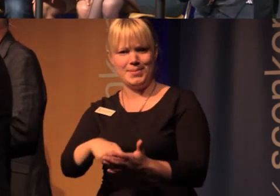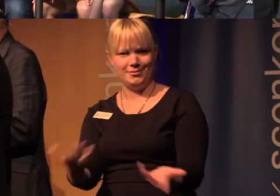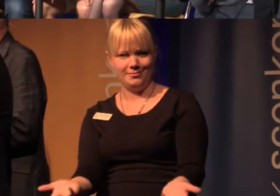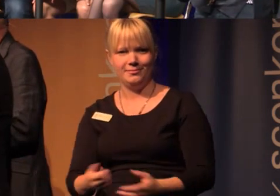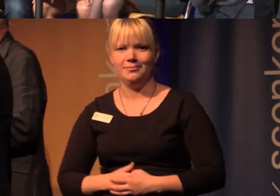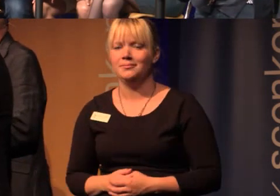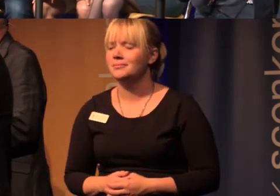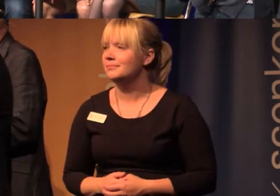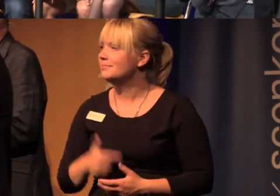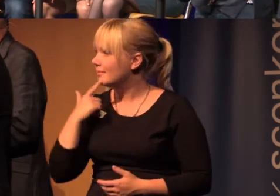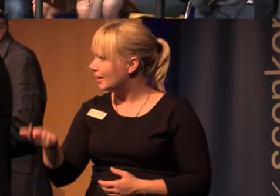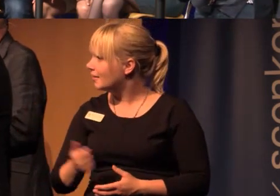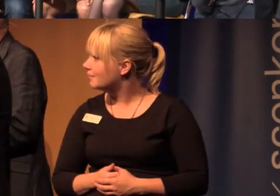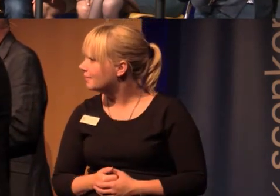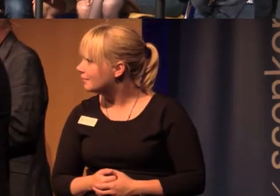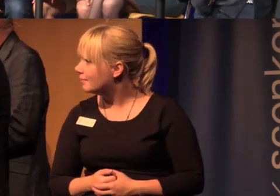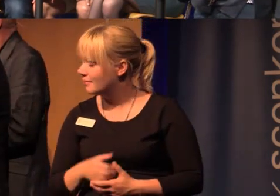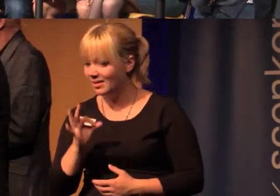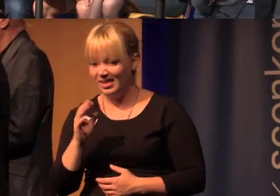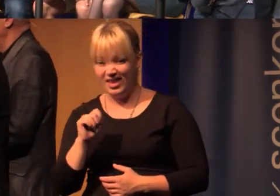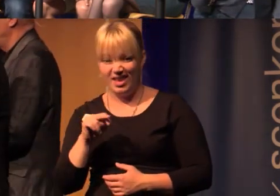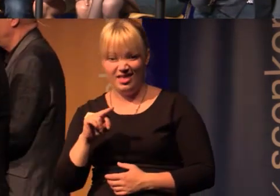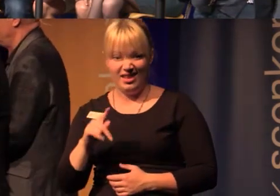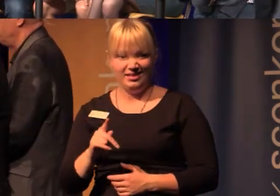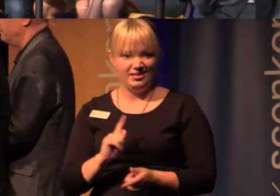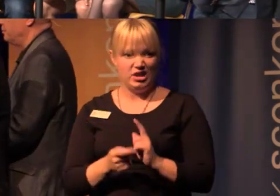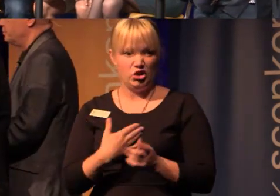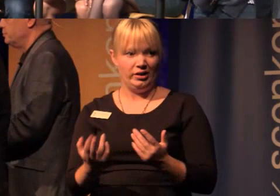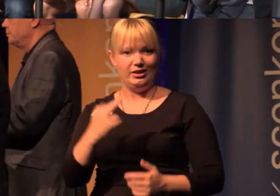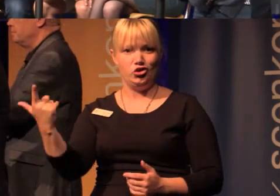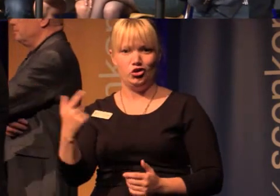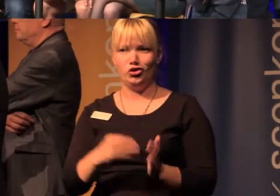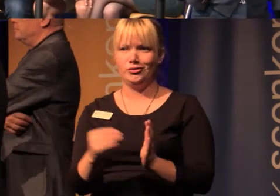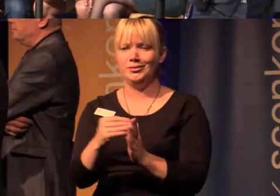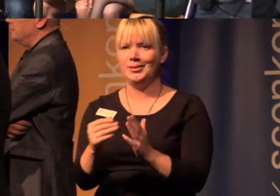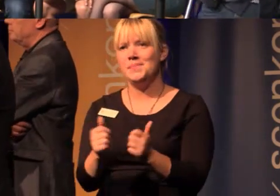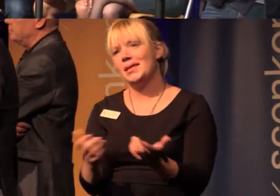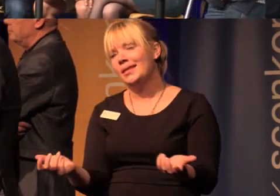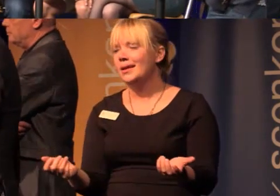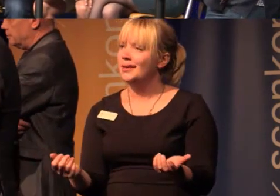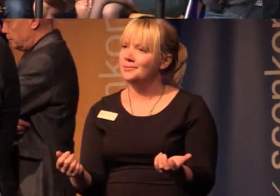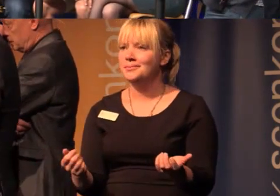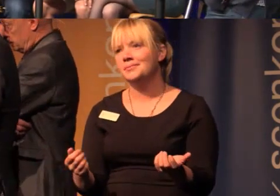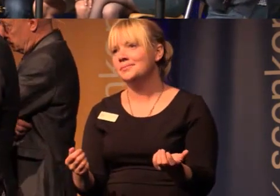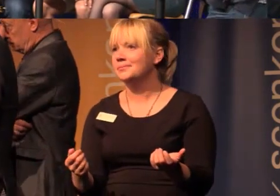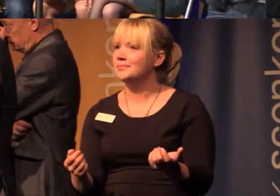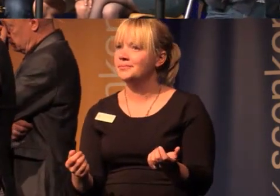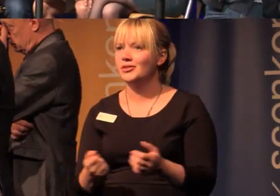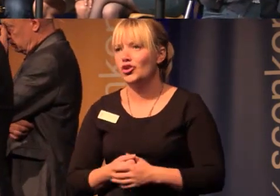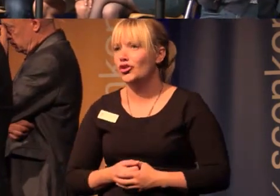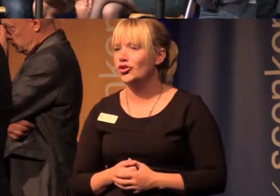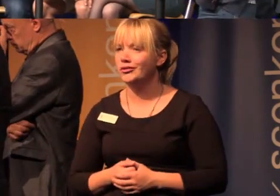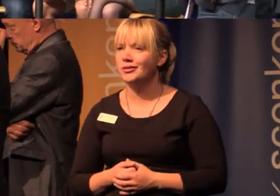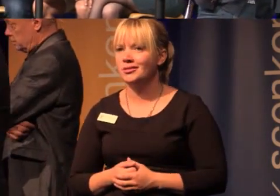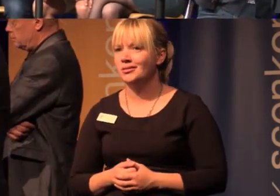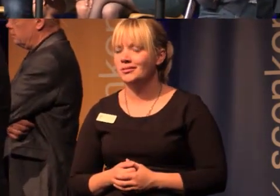så mycket. Henrik, varsågod. Ja, nu vet jag inte om jag tillför något nytt, men, det. Men som sagt, man kan också lära sig